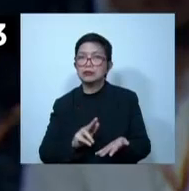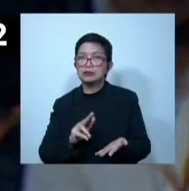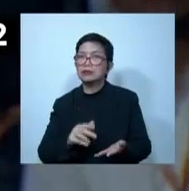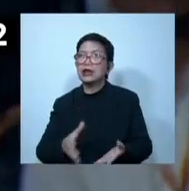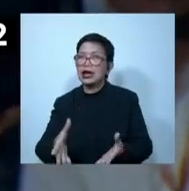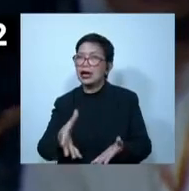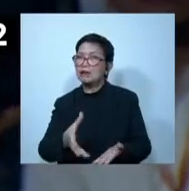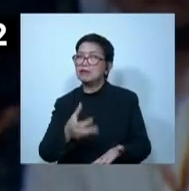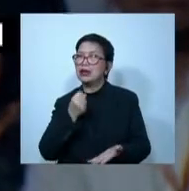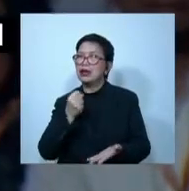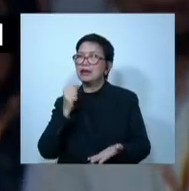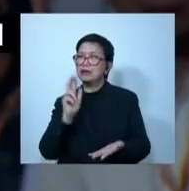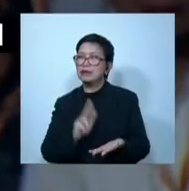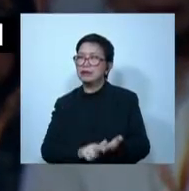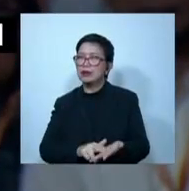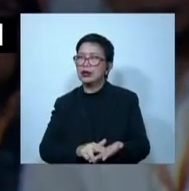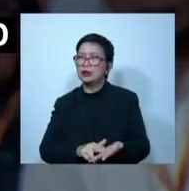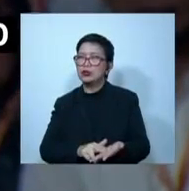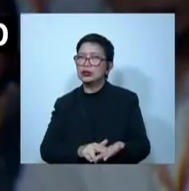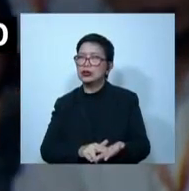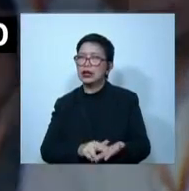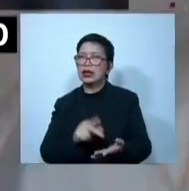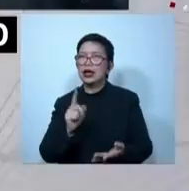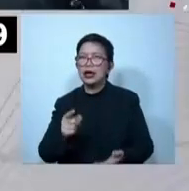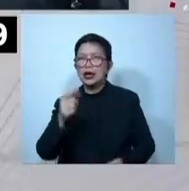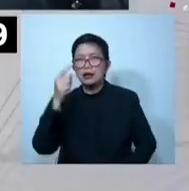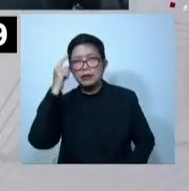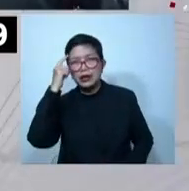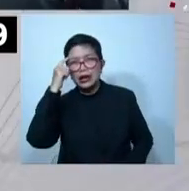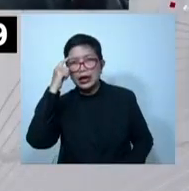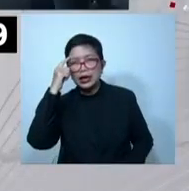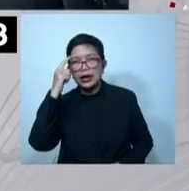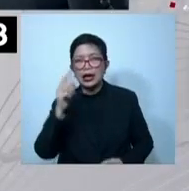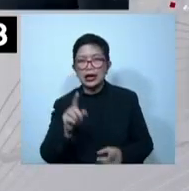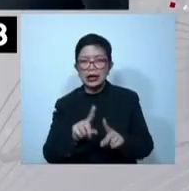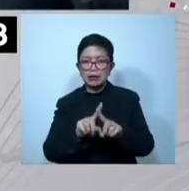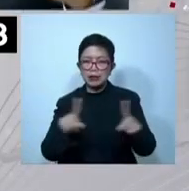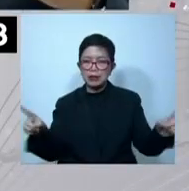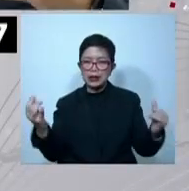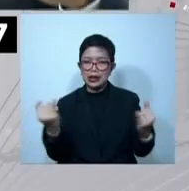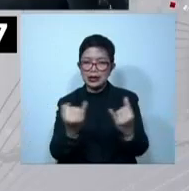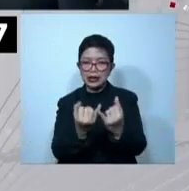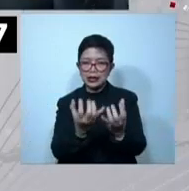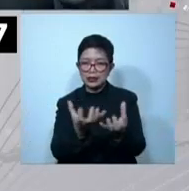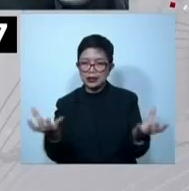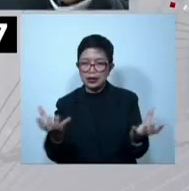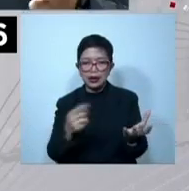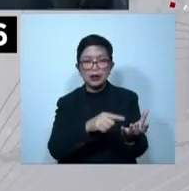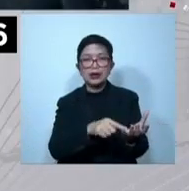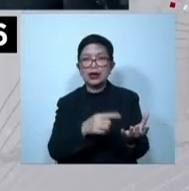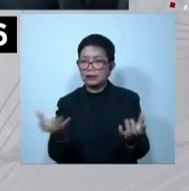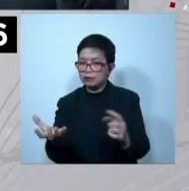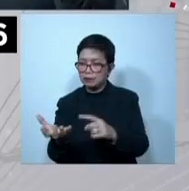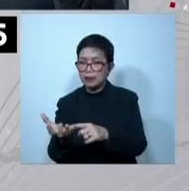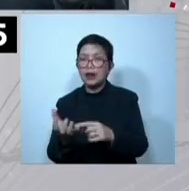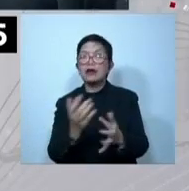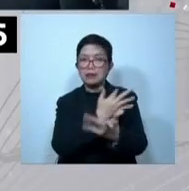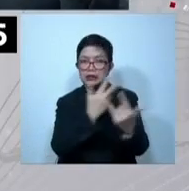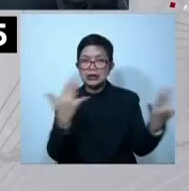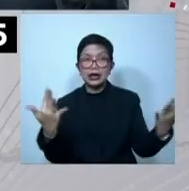ditanyakan, dikejar bagaimana mereka bisa melakukan apa yang mereka tuliskan atau apa yang mereka sebutkan. Makanya menurut